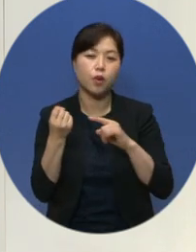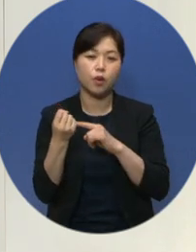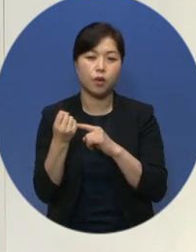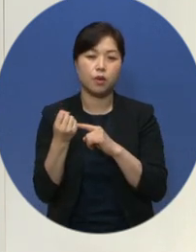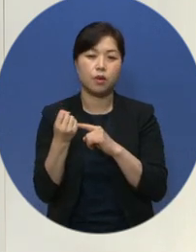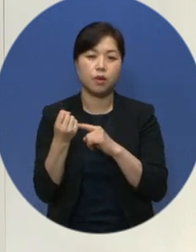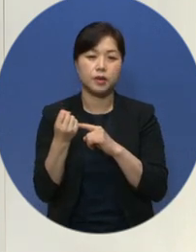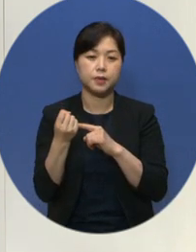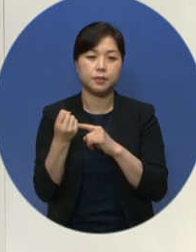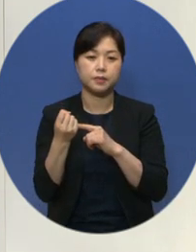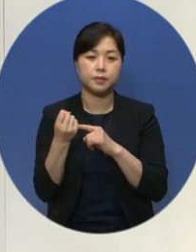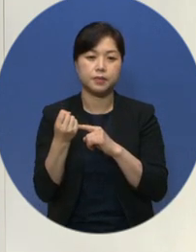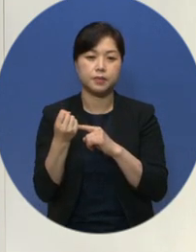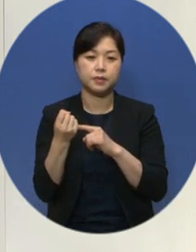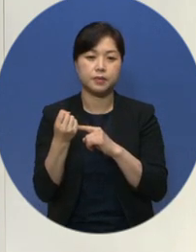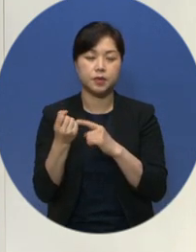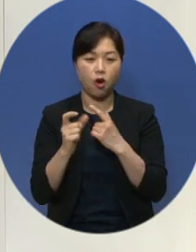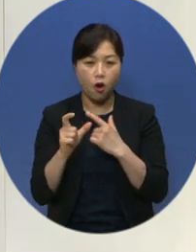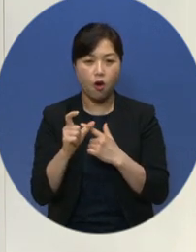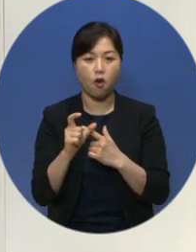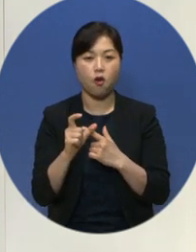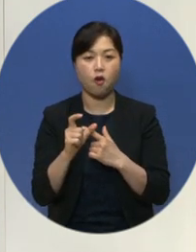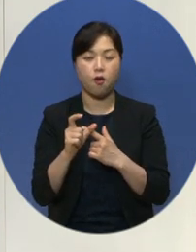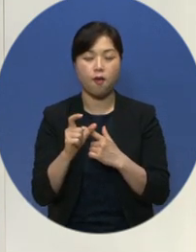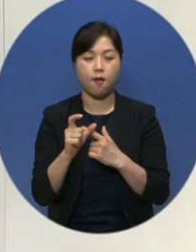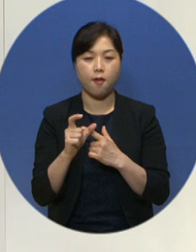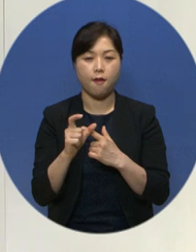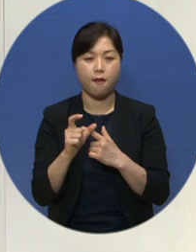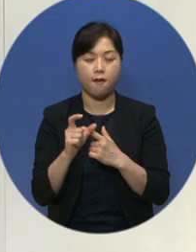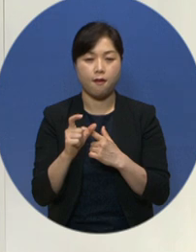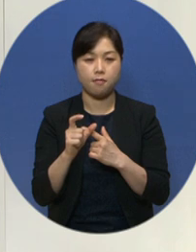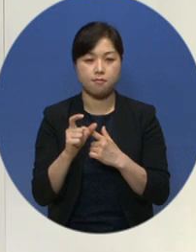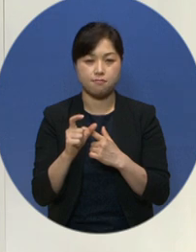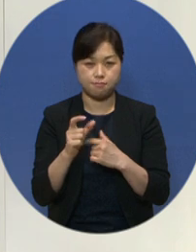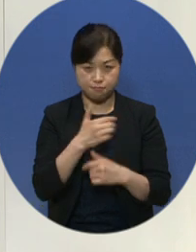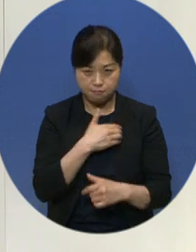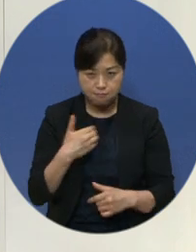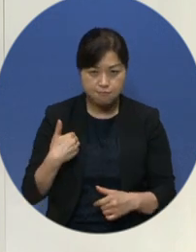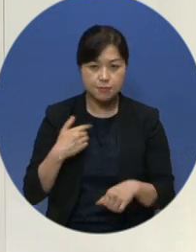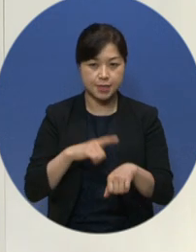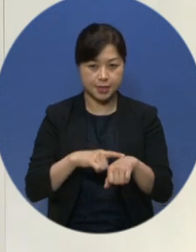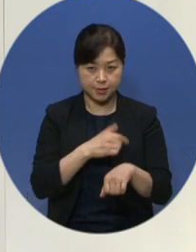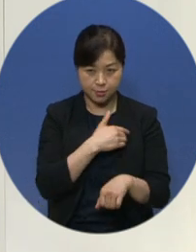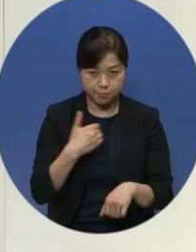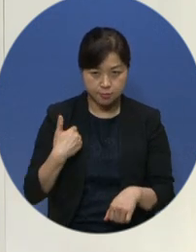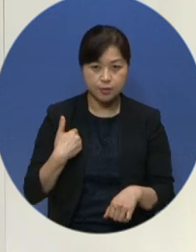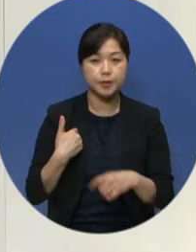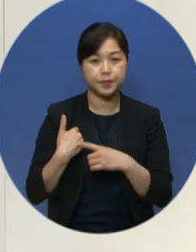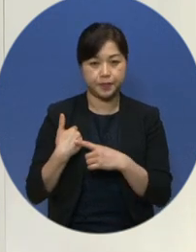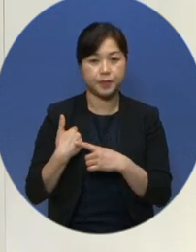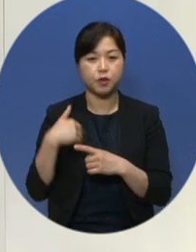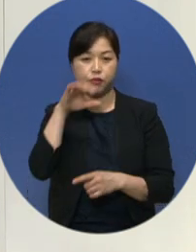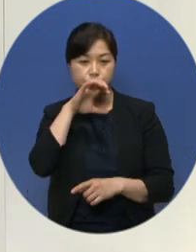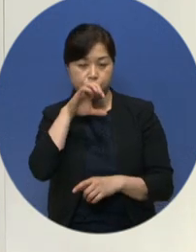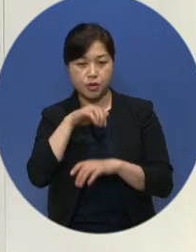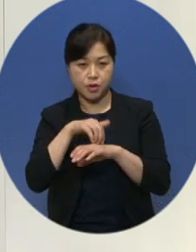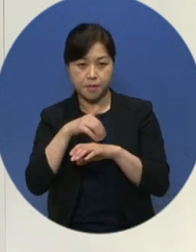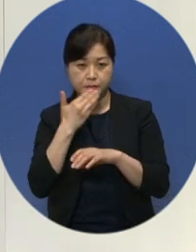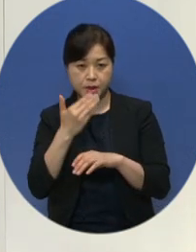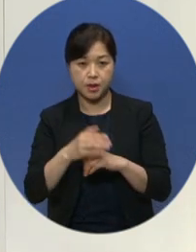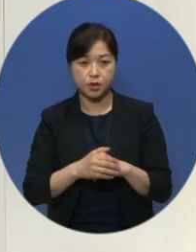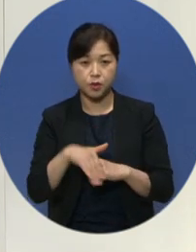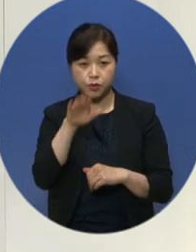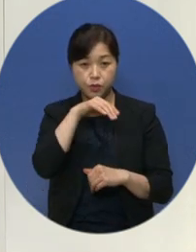조금 더 우리가 여유를 두고 훈련도 할 수 있고 또 훈련 같은 경우도 어 그